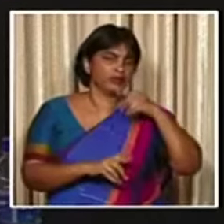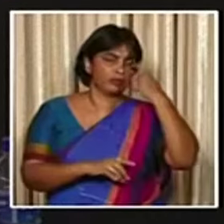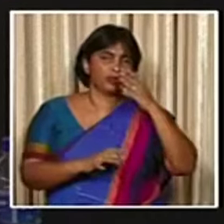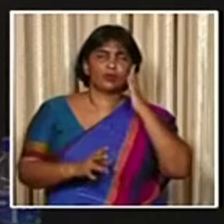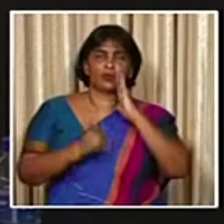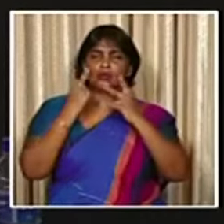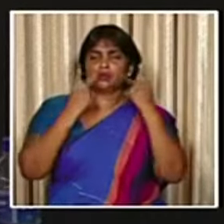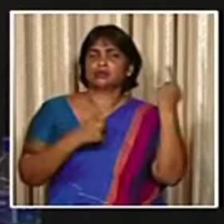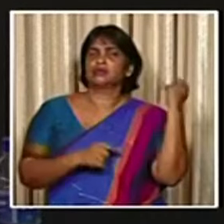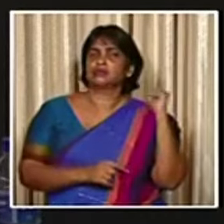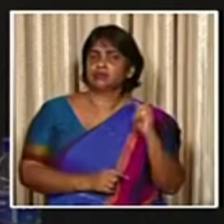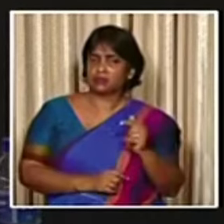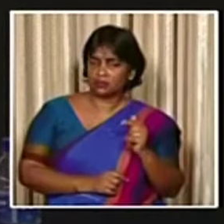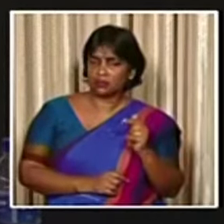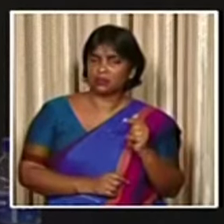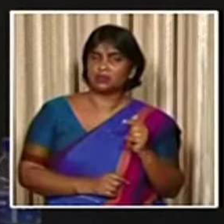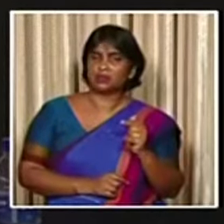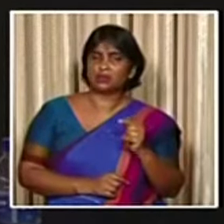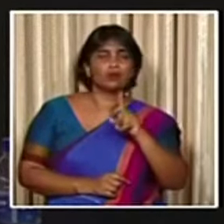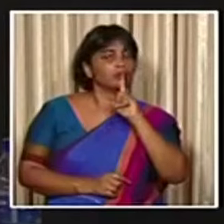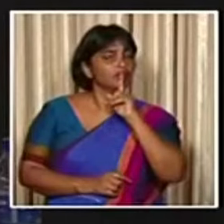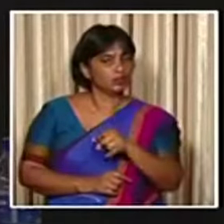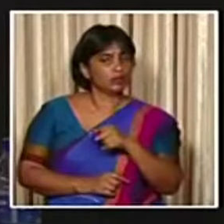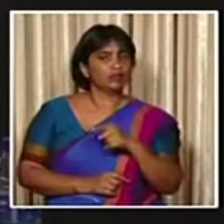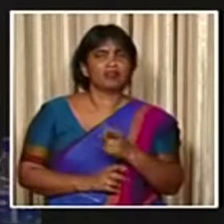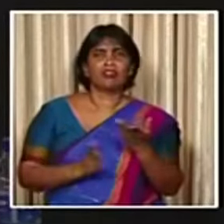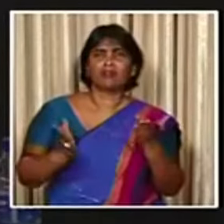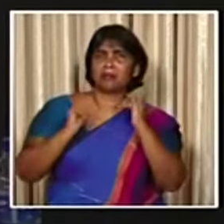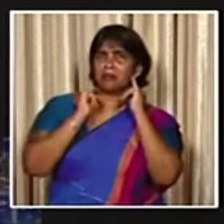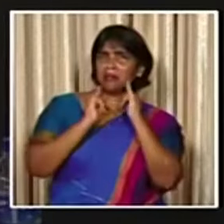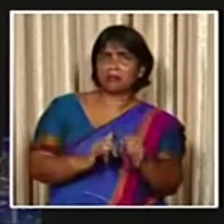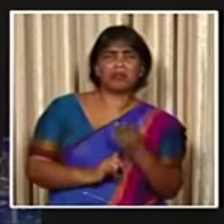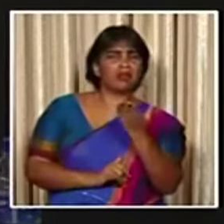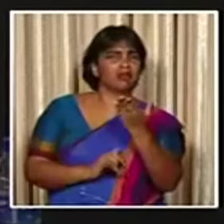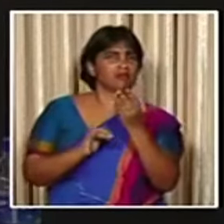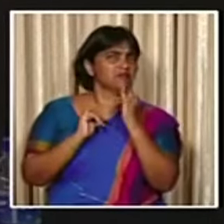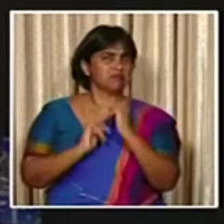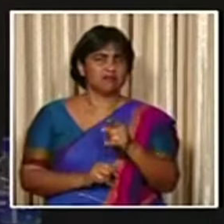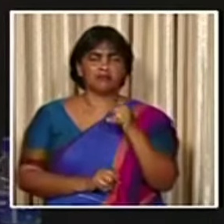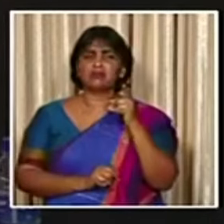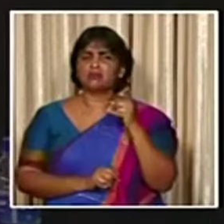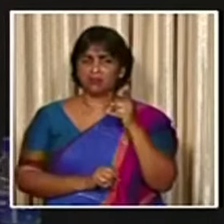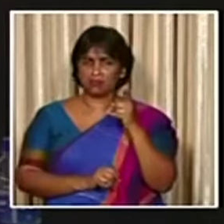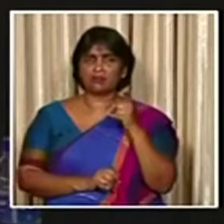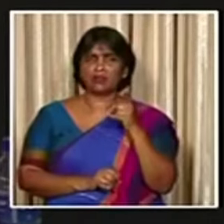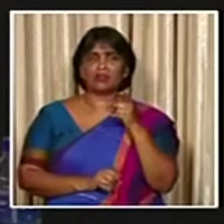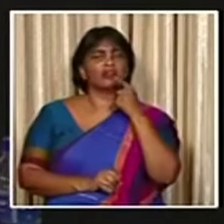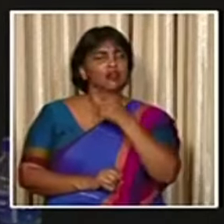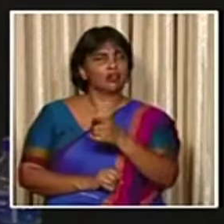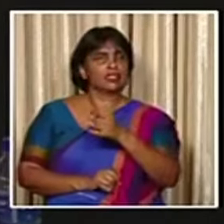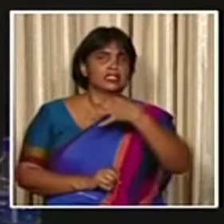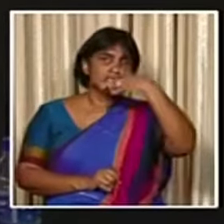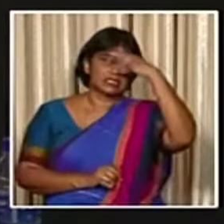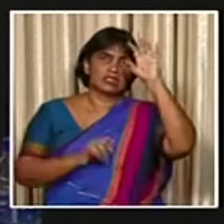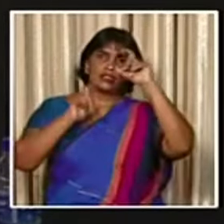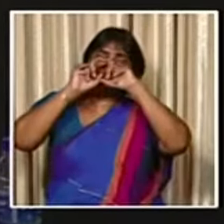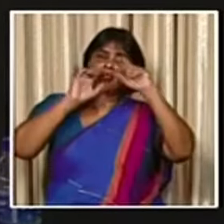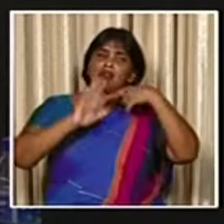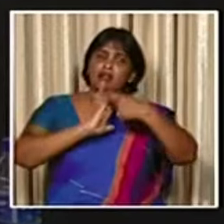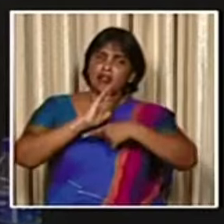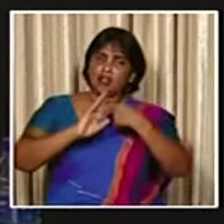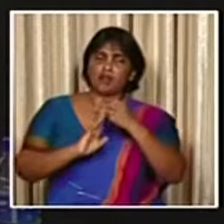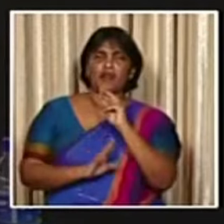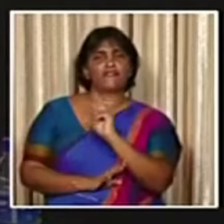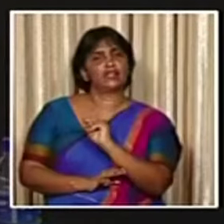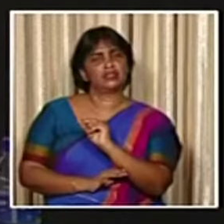දැක්ක සංචාරක වගේයක් ඇවිල්ලා මේගොල්ලෝ කියනවා මේ මොන අසාධාරණ වැඩක්ද මේ කරන්නේ? එක්කෝ මේක සිංහලෙන් දාන්න ඕනේ